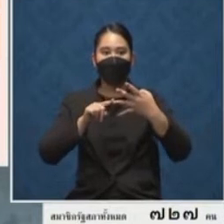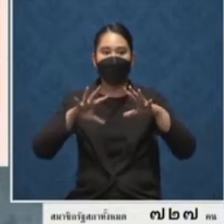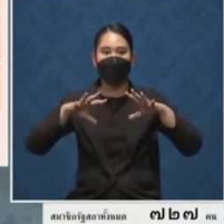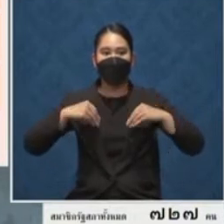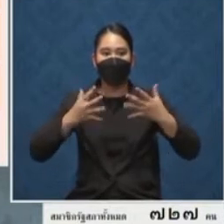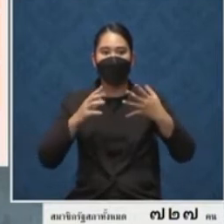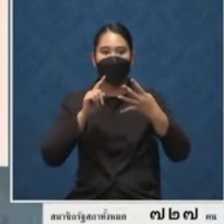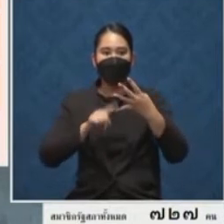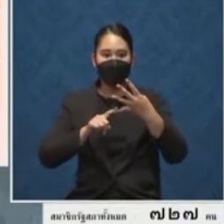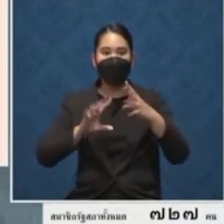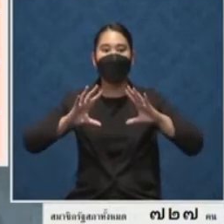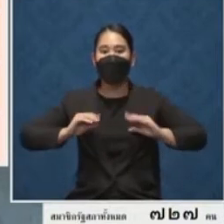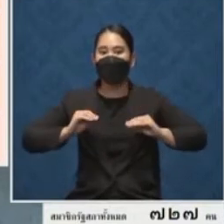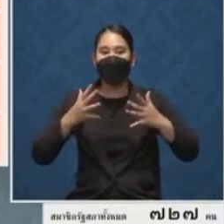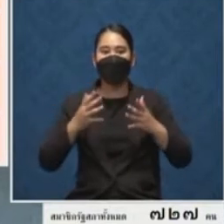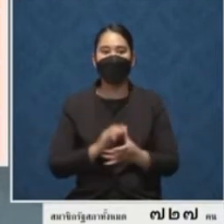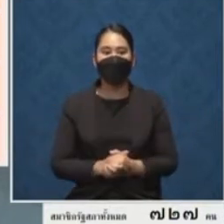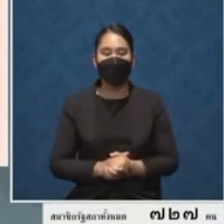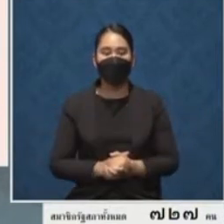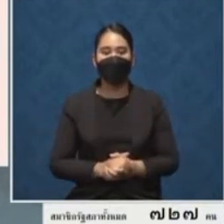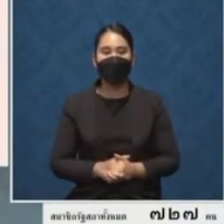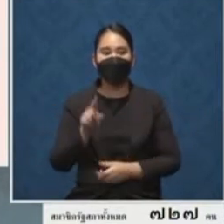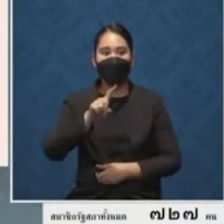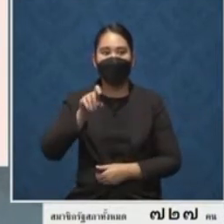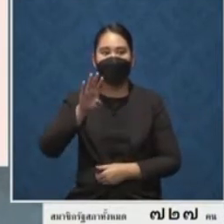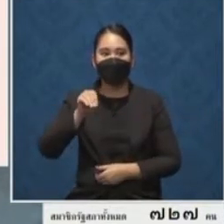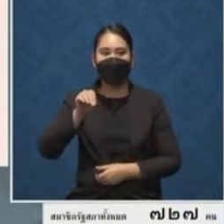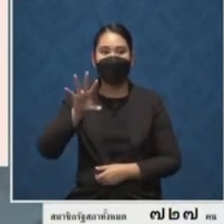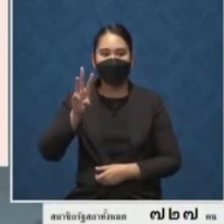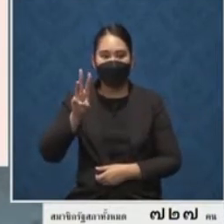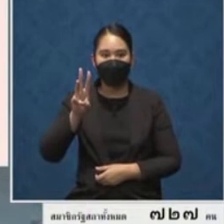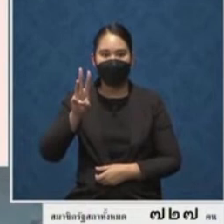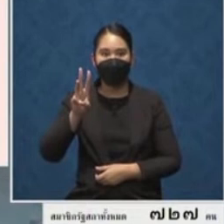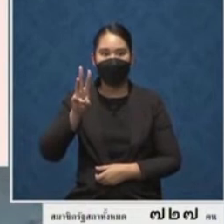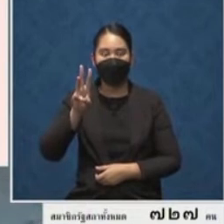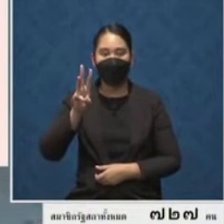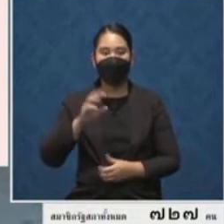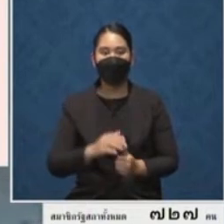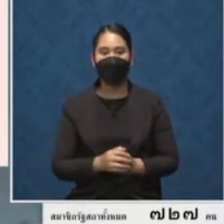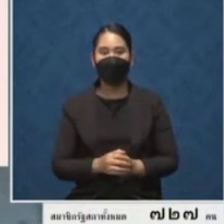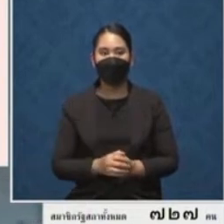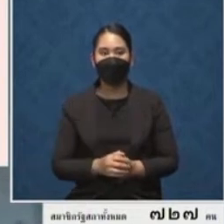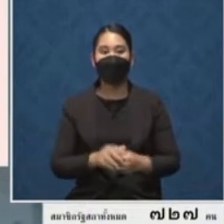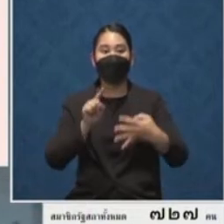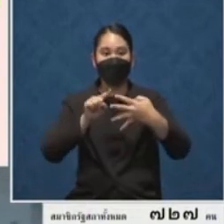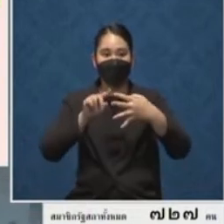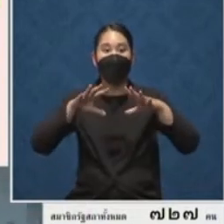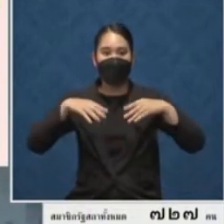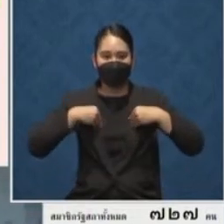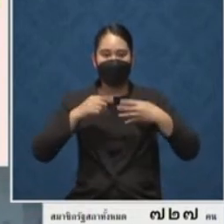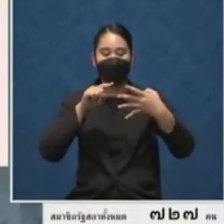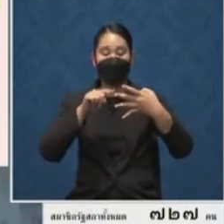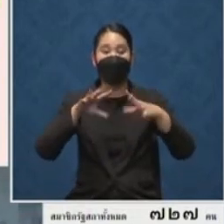ไม่รับหลักการ 146นายชัยวัฒนาตินรัตน ์1รับหลักการ2รับหลัก